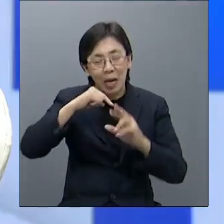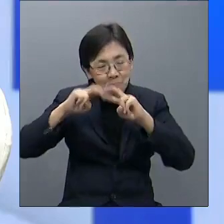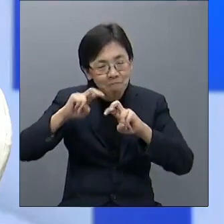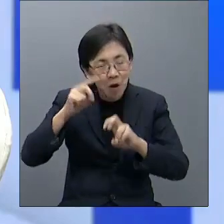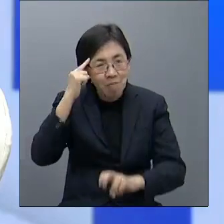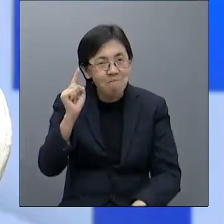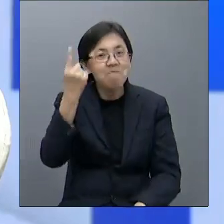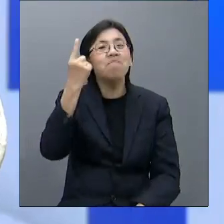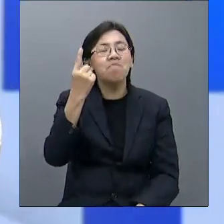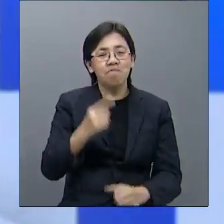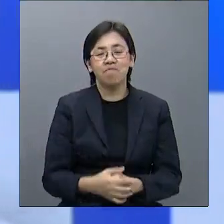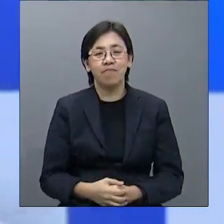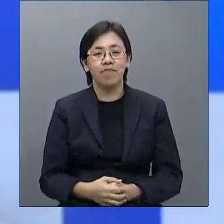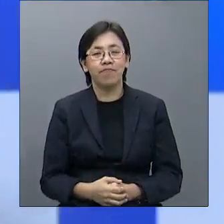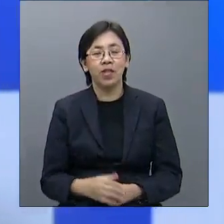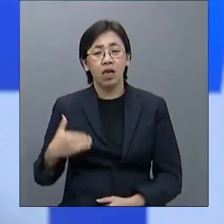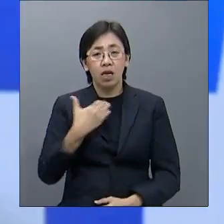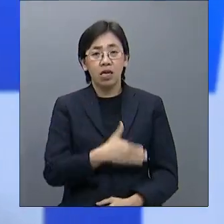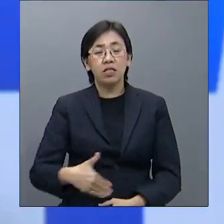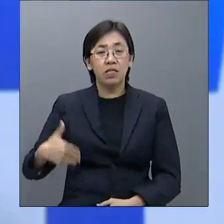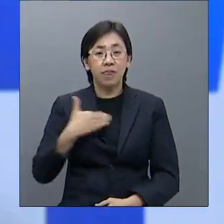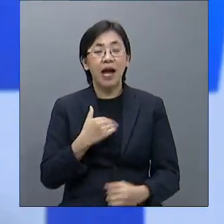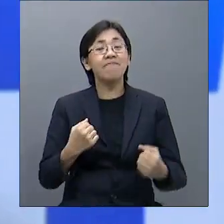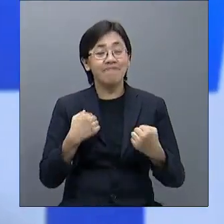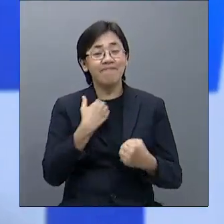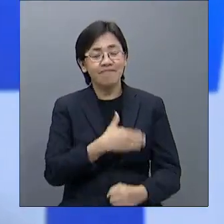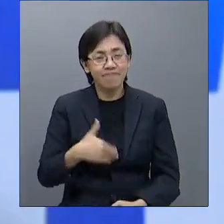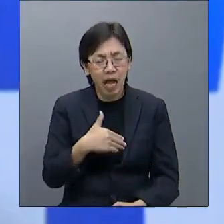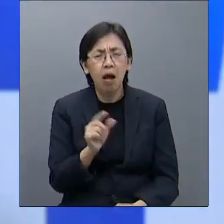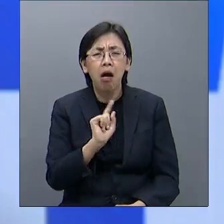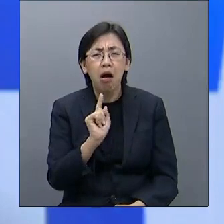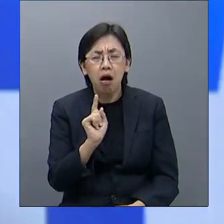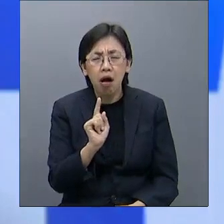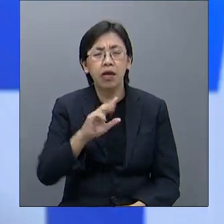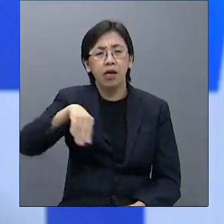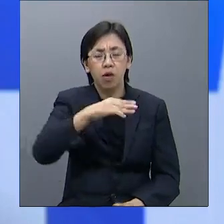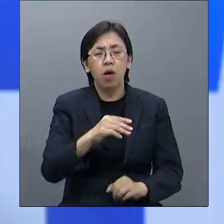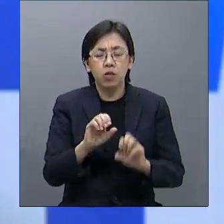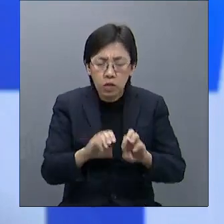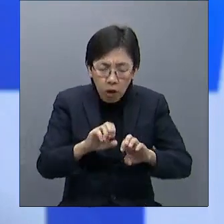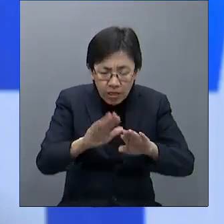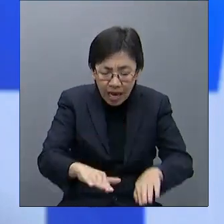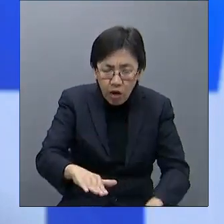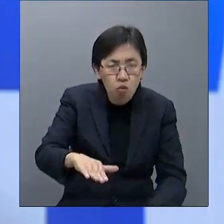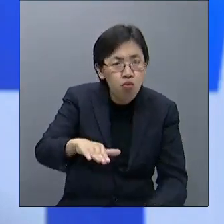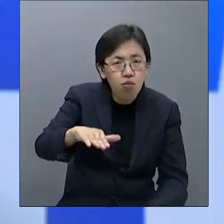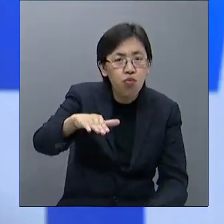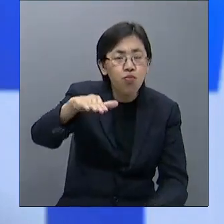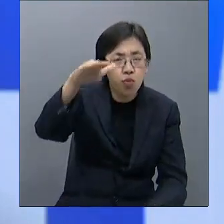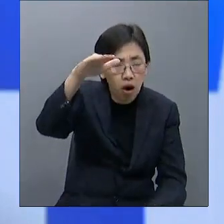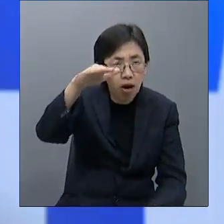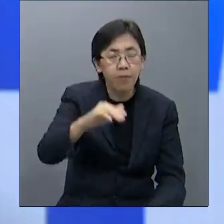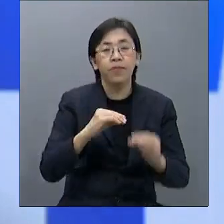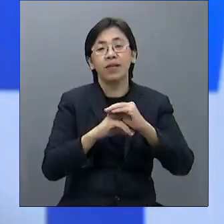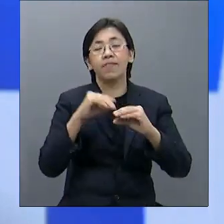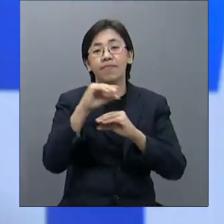ผู้ชมคะเรามาว่าเรื่องของสุขภาพกายกันบ้างนะคะที่บางเรื่องบางอย่างเนี่ยเราต้องปลูกฝังตั้งแต่เด็กๆค่ะคุณผู้ชมคะในโคร